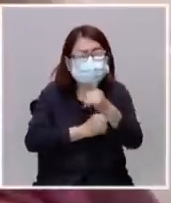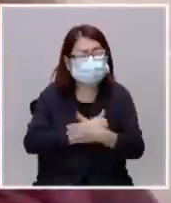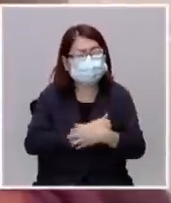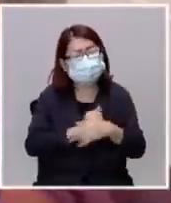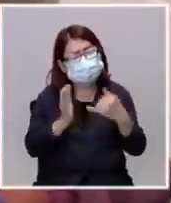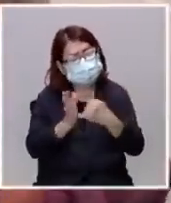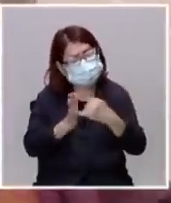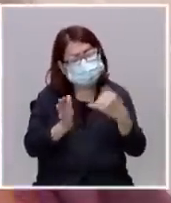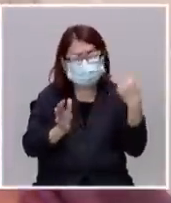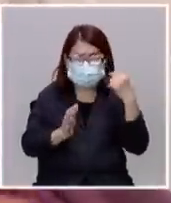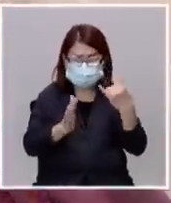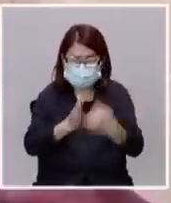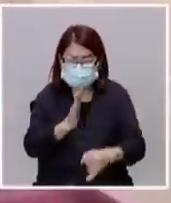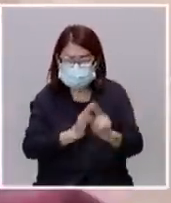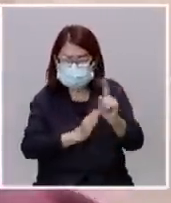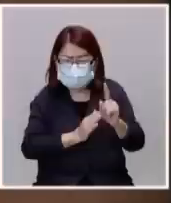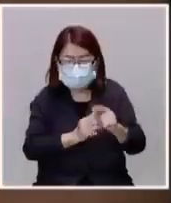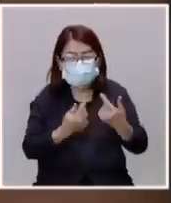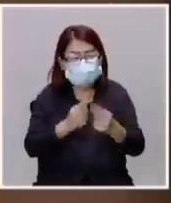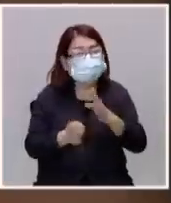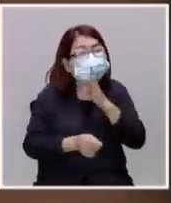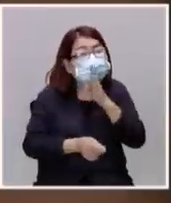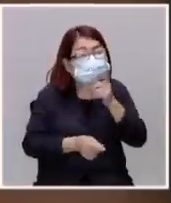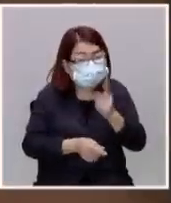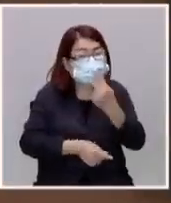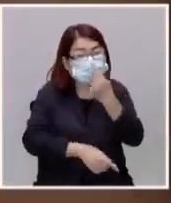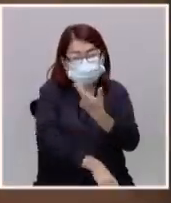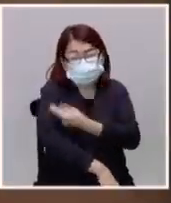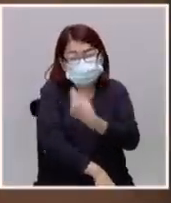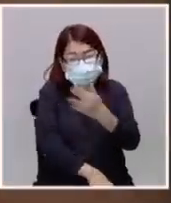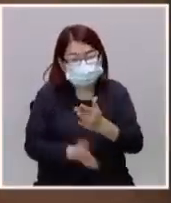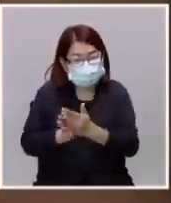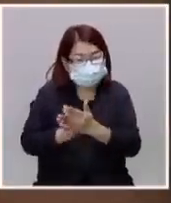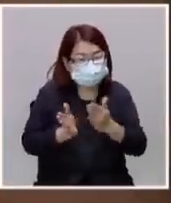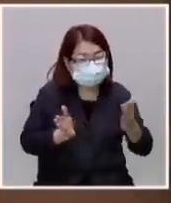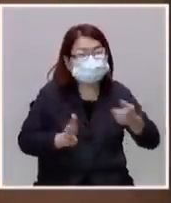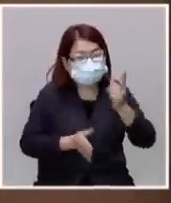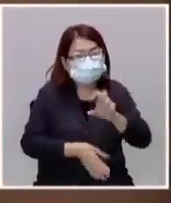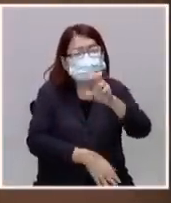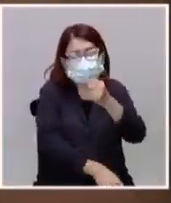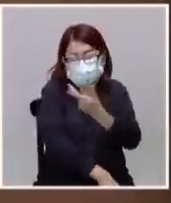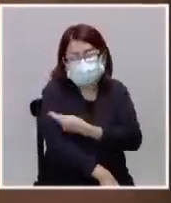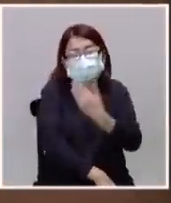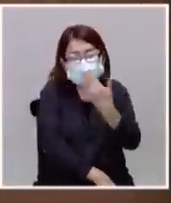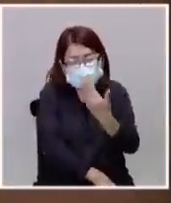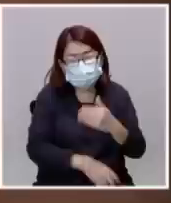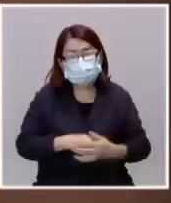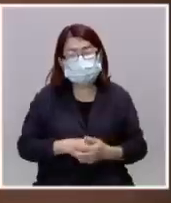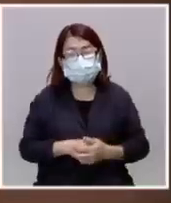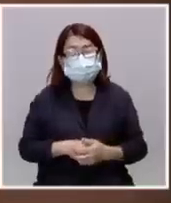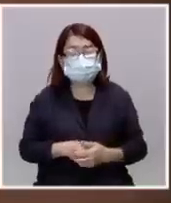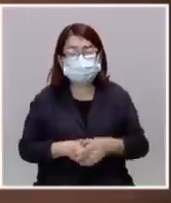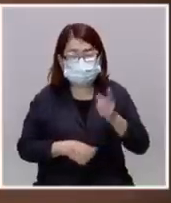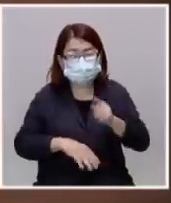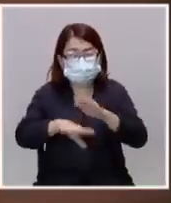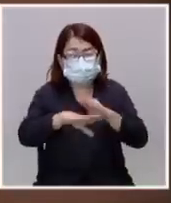งที่สามารถเห็นได้ในโลกแห่งความเป็นจริงหลังการใช้อย่างแพร่หลายเท่านั้นนะคะคือต้องใช้ดูก่อนดังนั้นเนี่ยเขายังย้ำด้ว